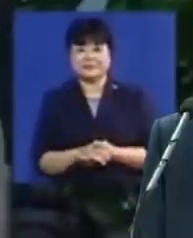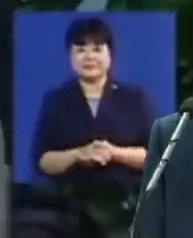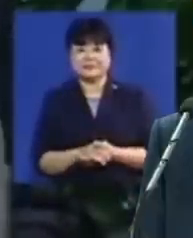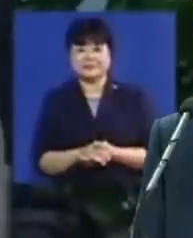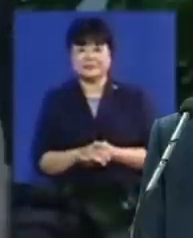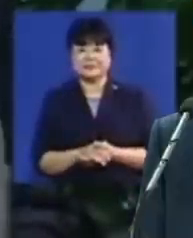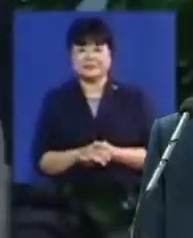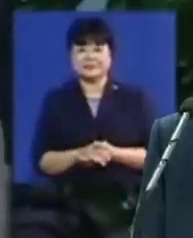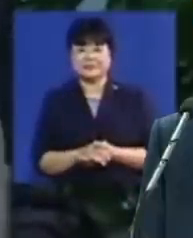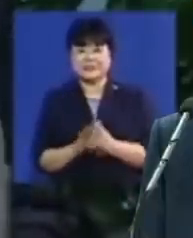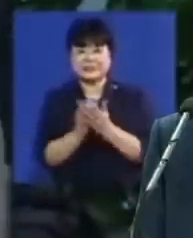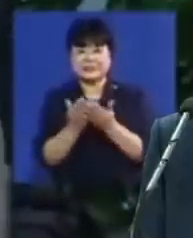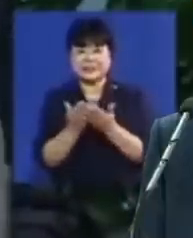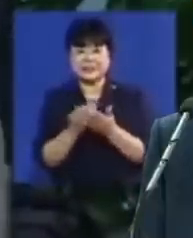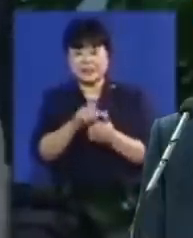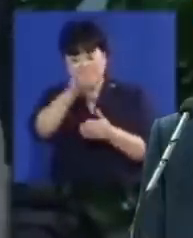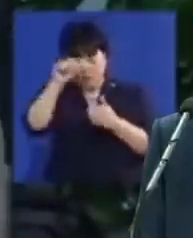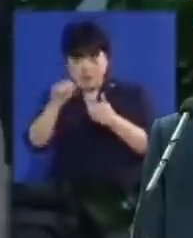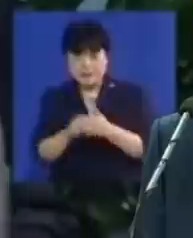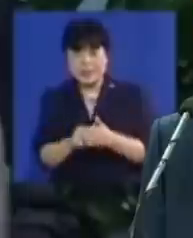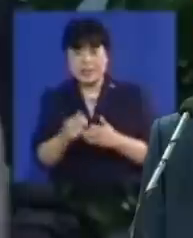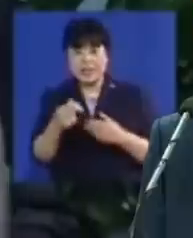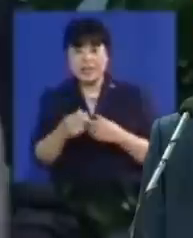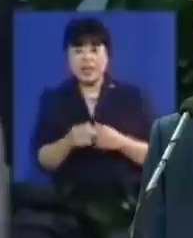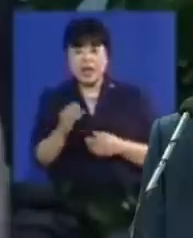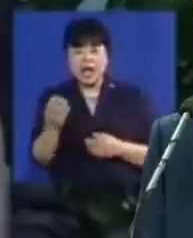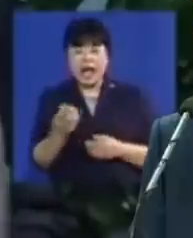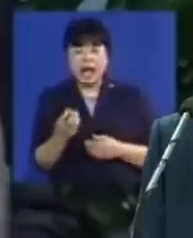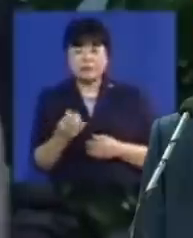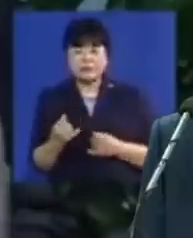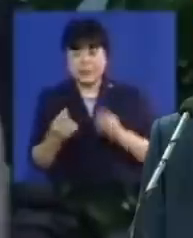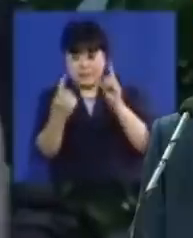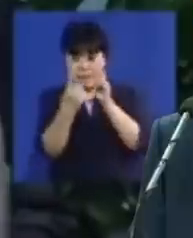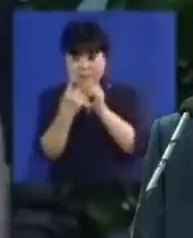그가 한평생을 환자를 보았는데